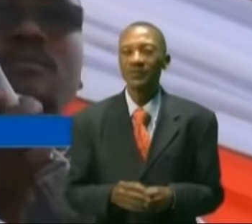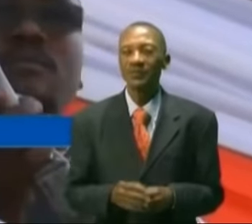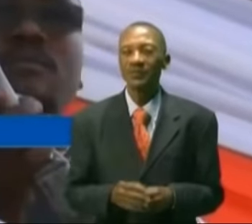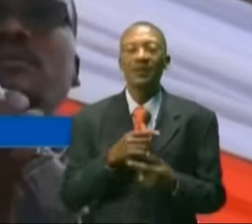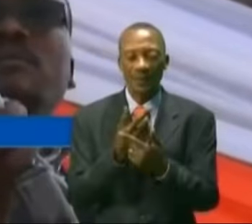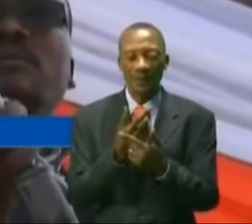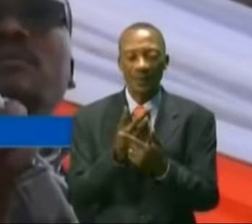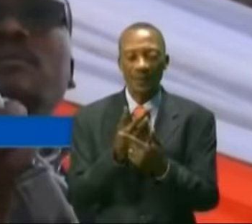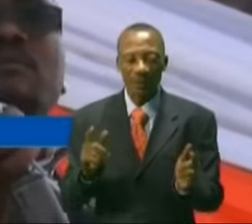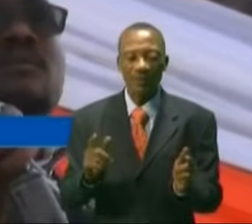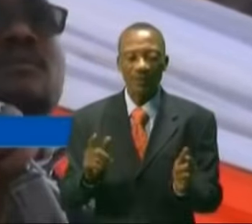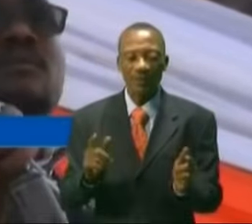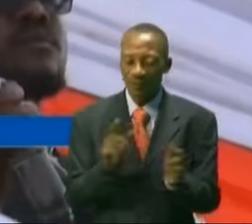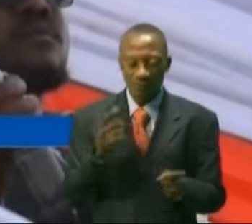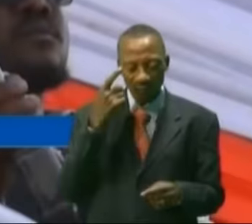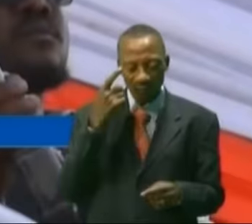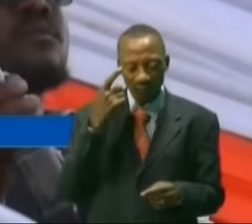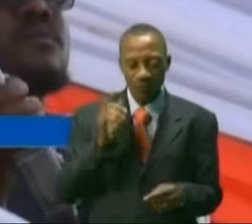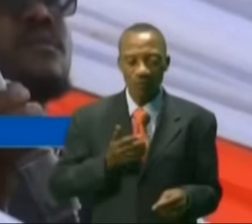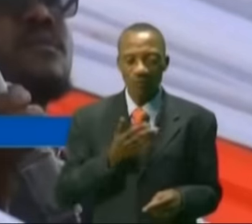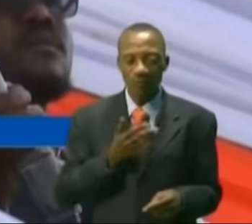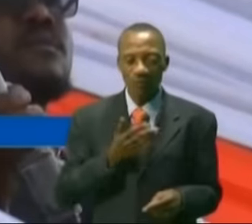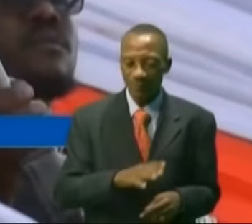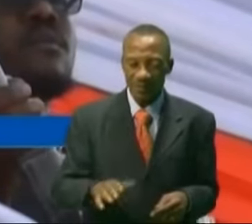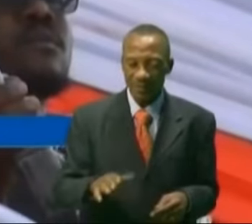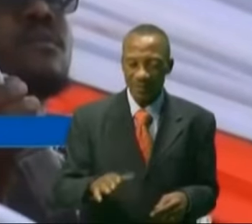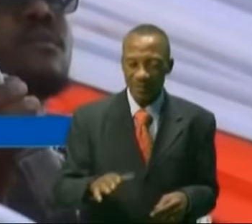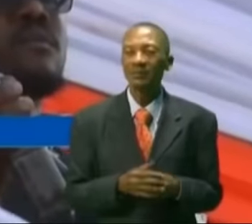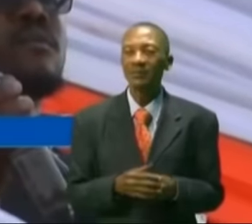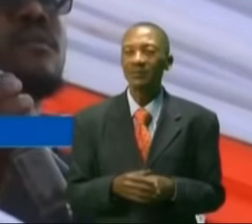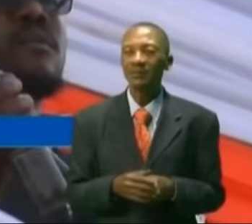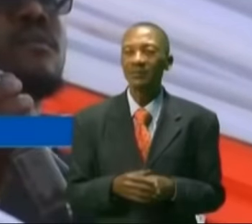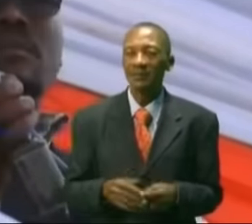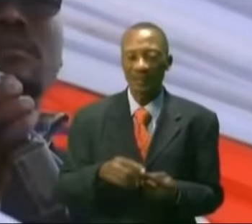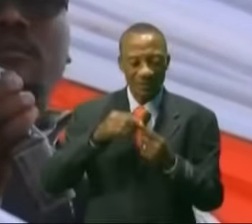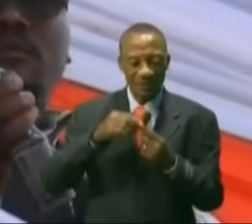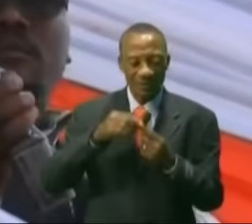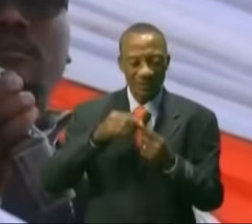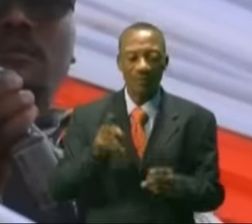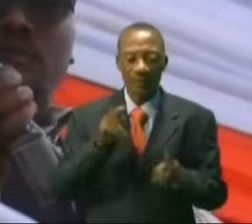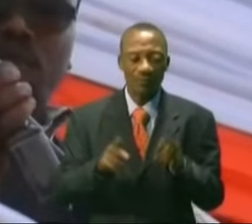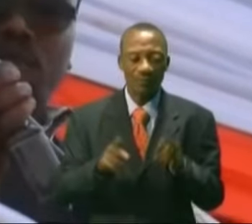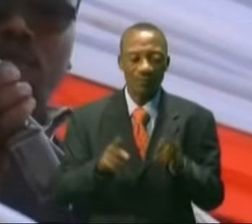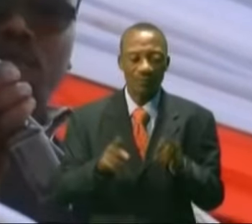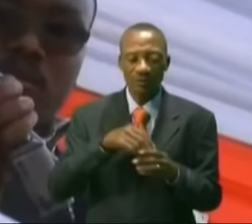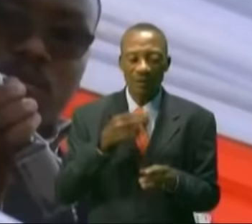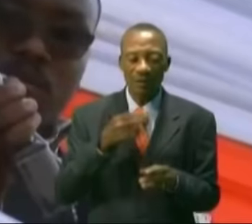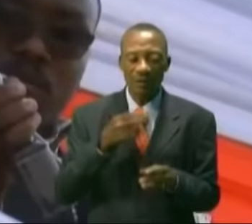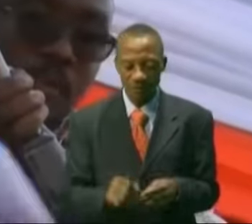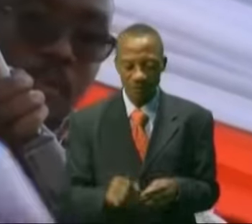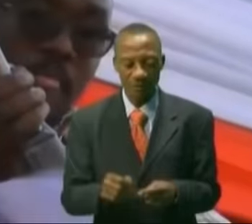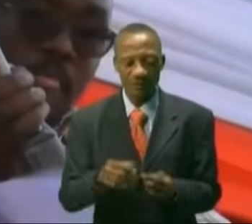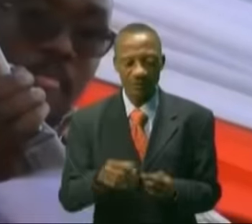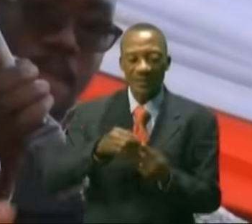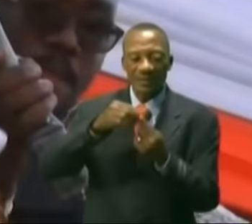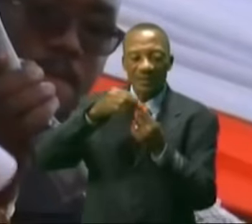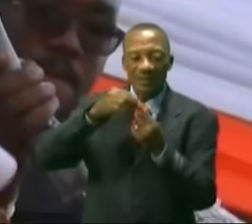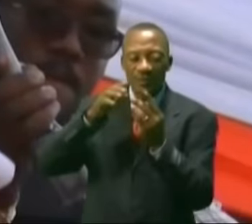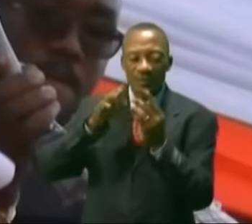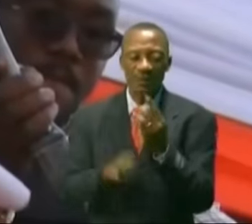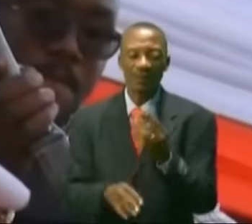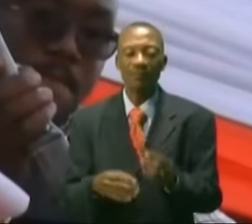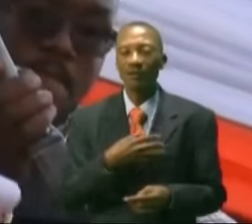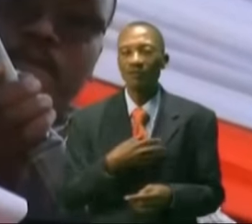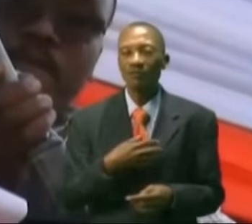la population tout entière du Sud Kivu et particulièrement les femmes, vous mes sœurs,